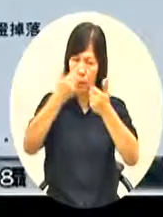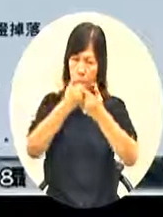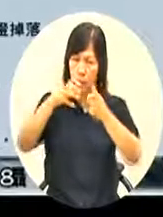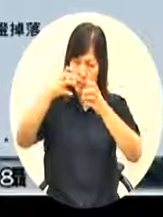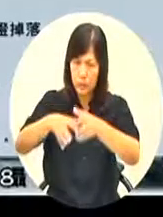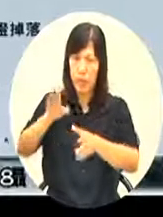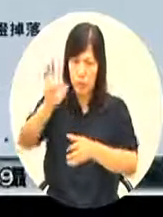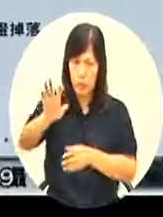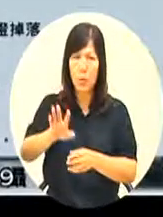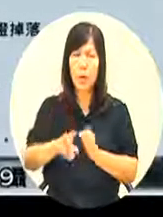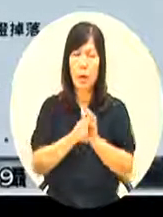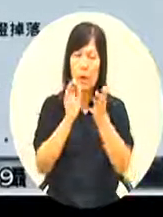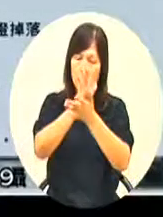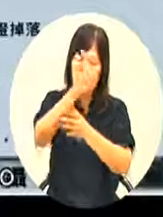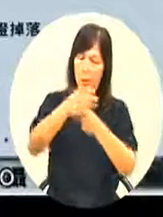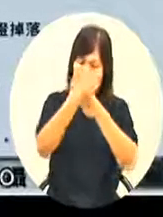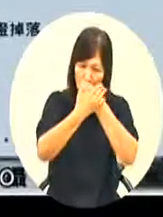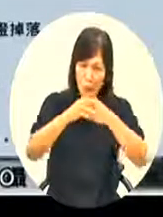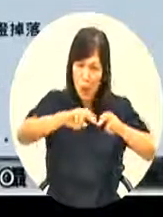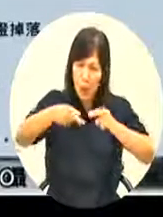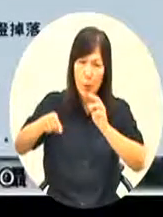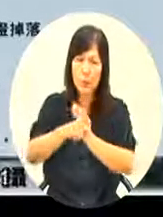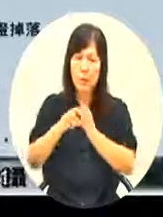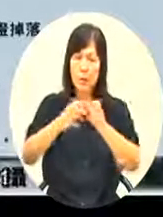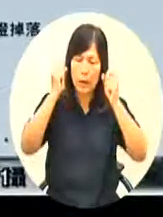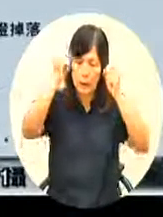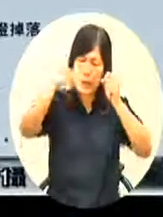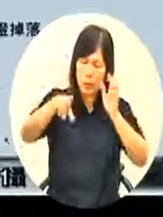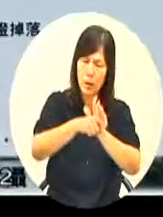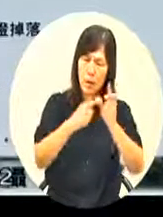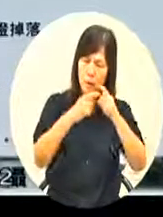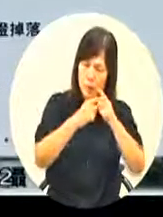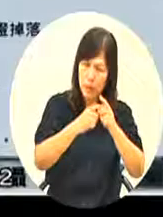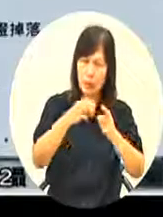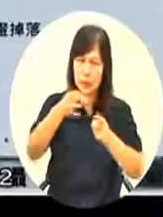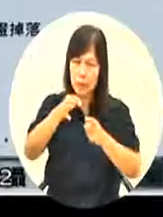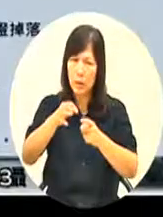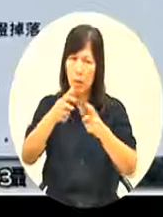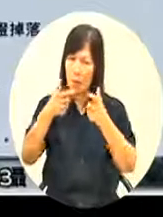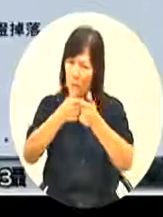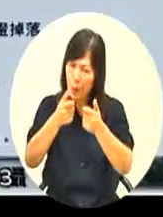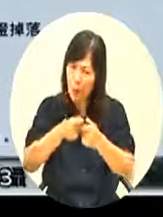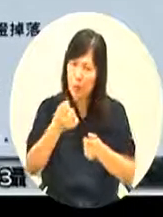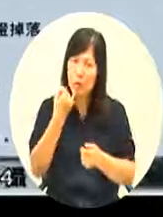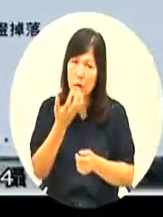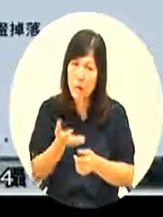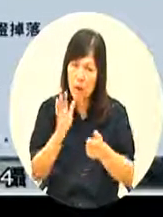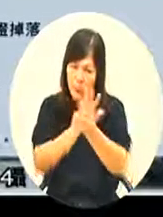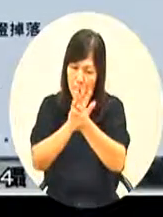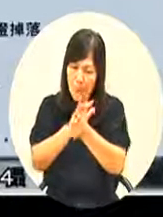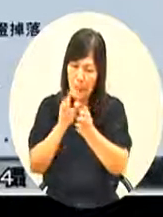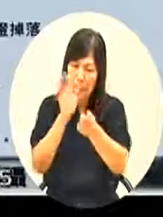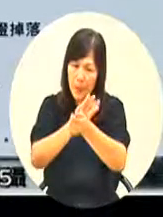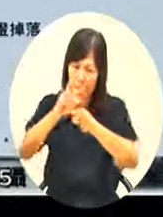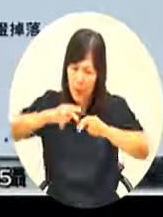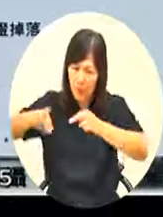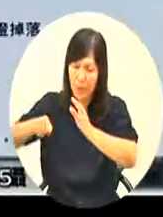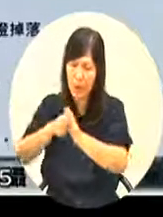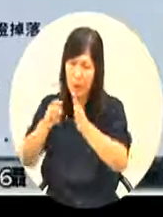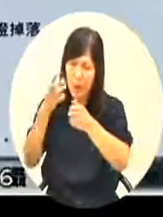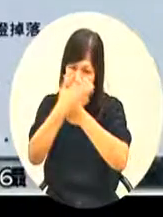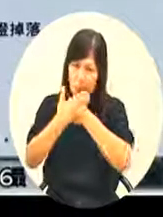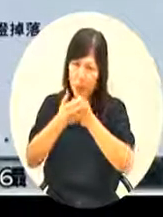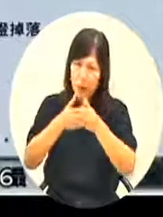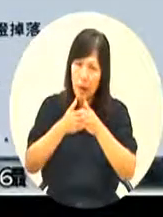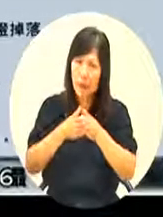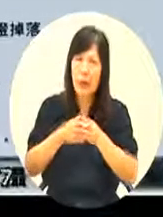维持的部分，我不晓得体育处到底有没有足够的能力跟经费跟资源去维护一个那么大的主场馆，尤其